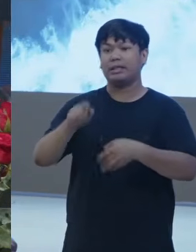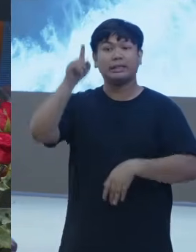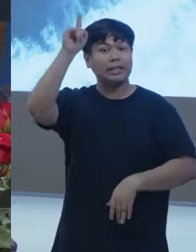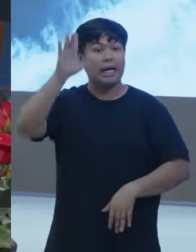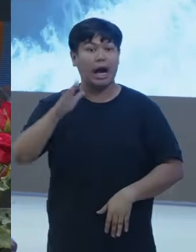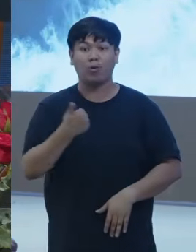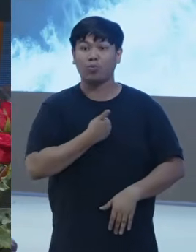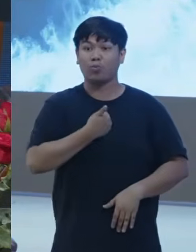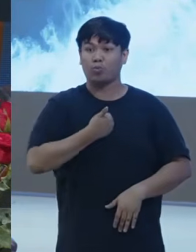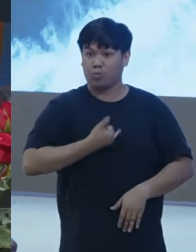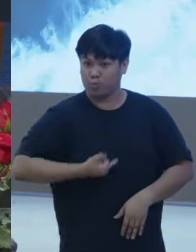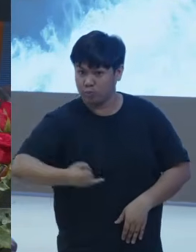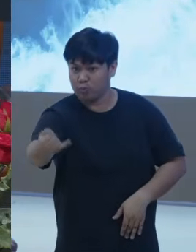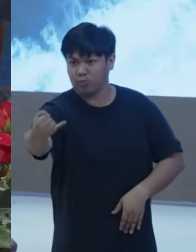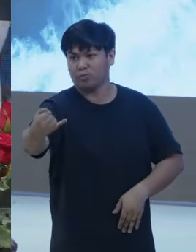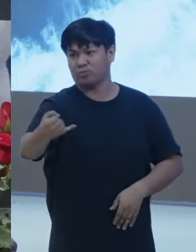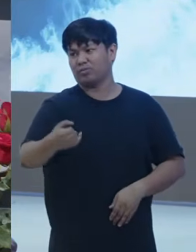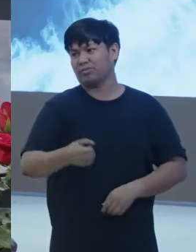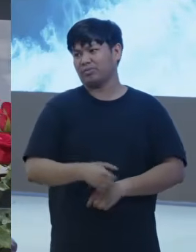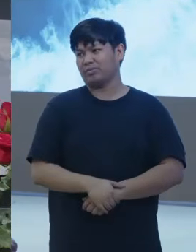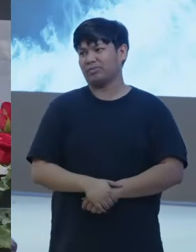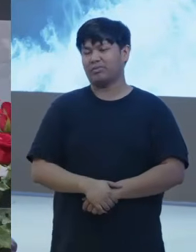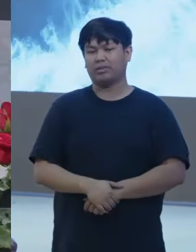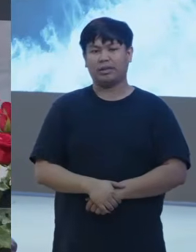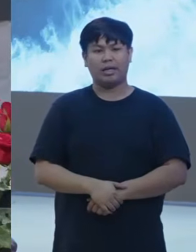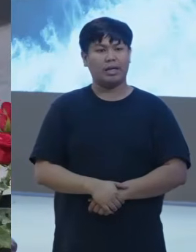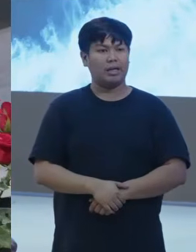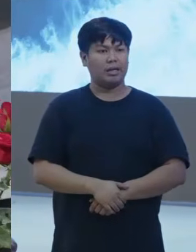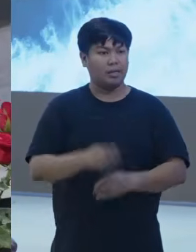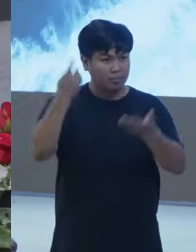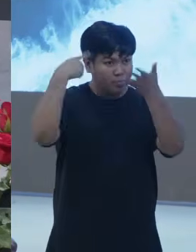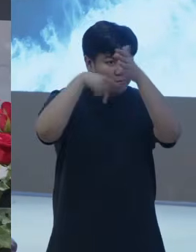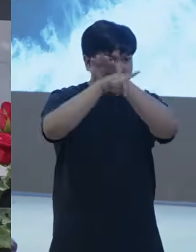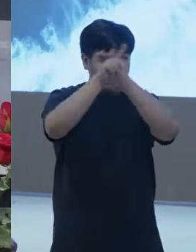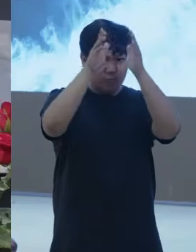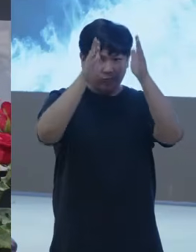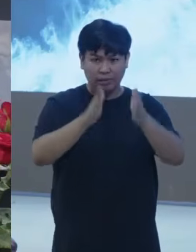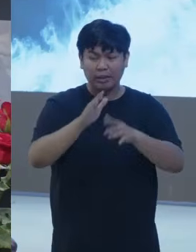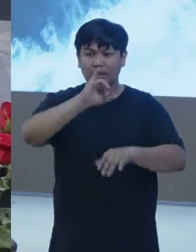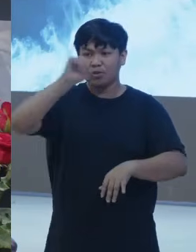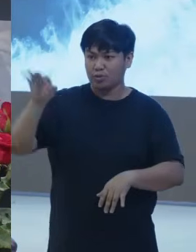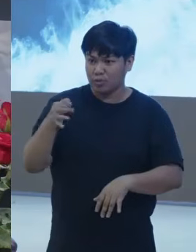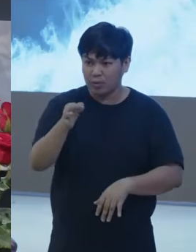Yung prophet na si Jonah, ginamit din po yun.